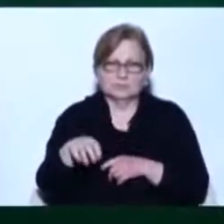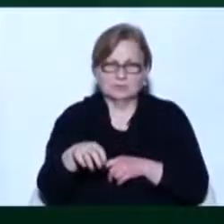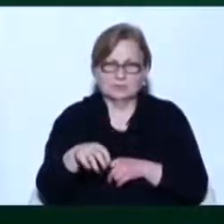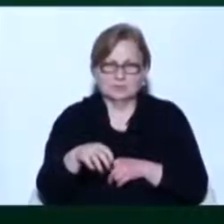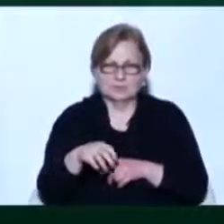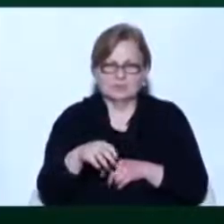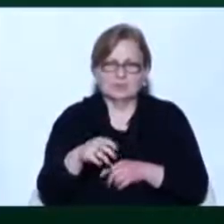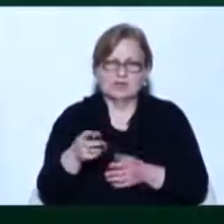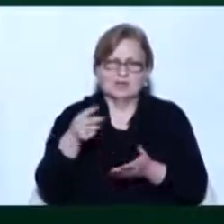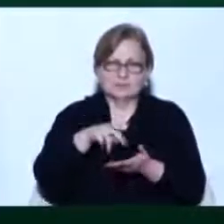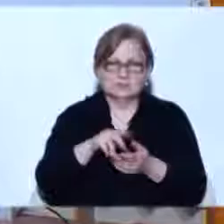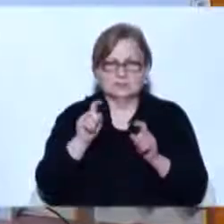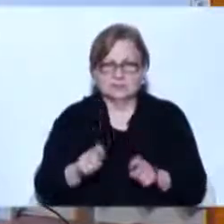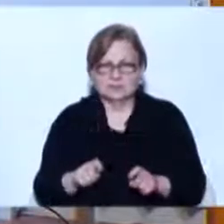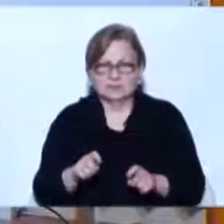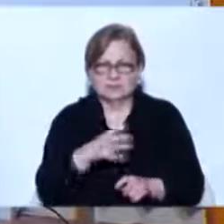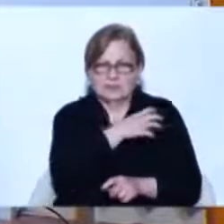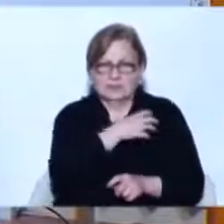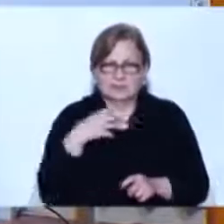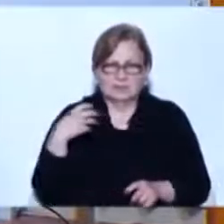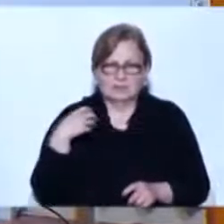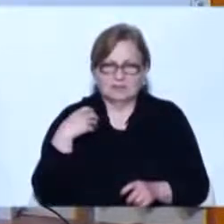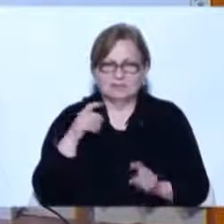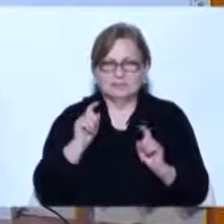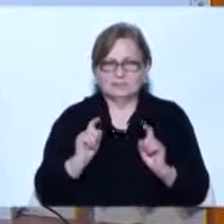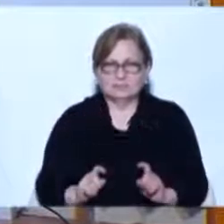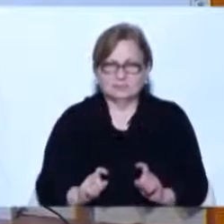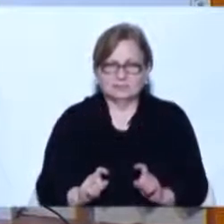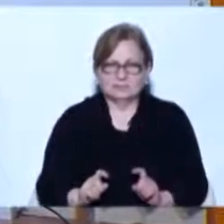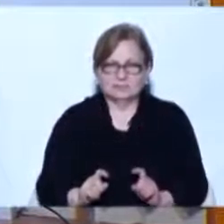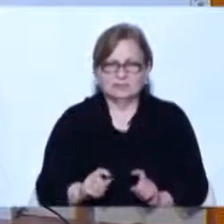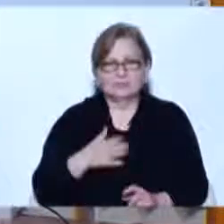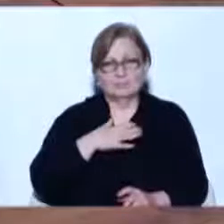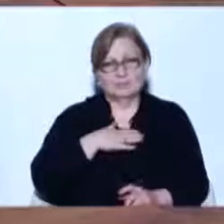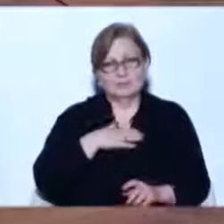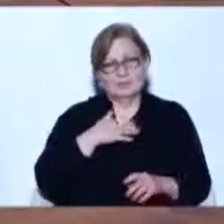აჯეკ დაჯეკ, მეფევ დაჯეკ. მე გავედი.